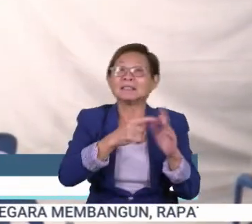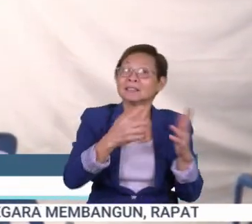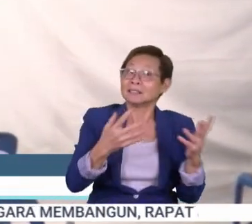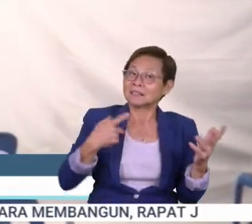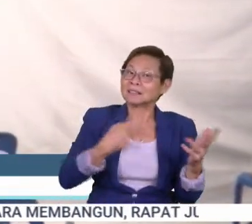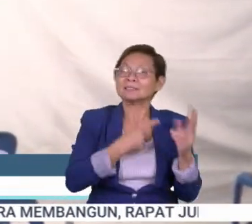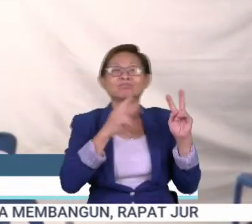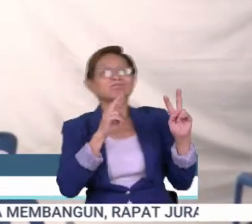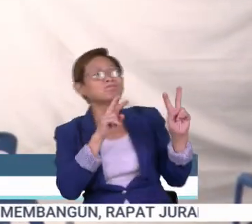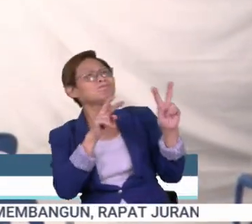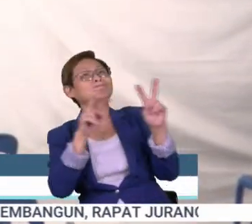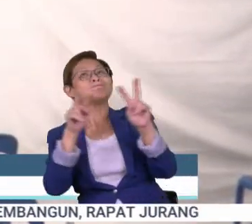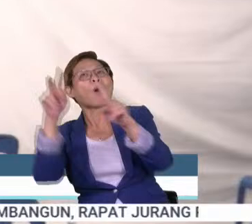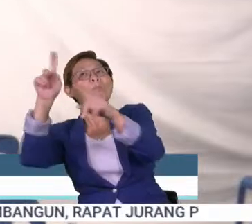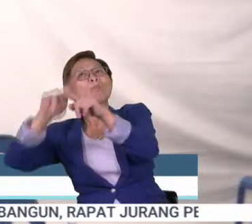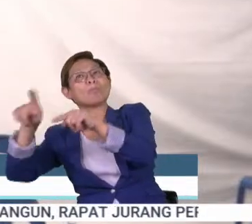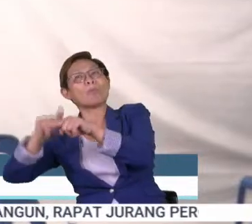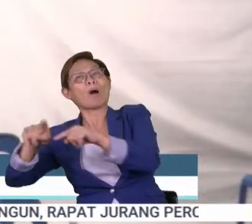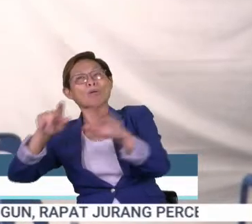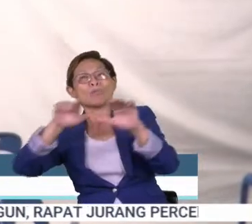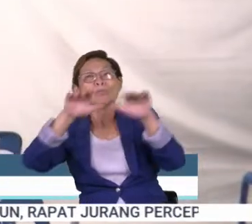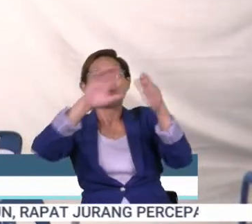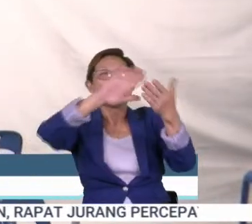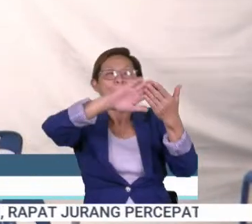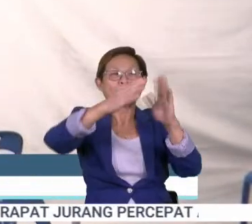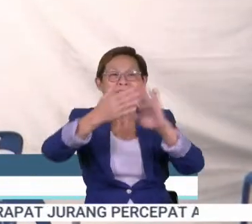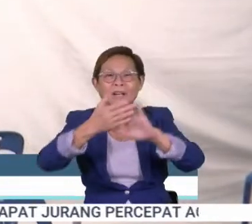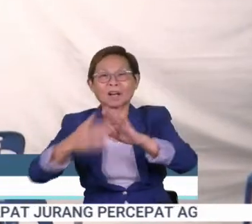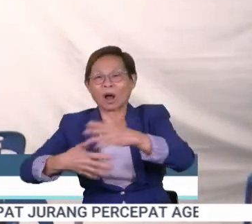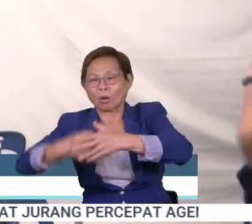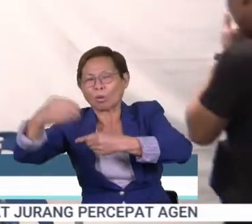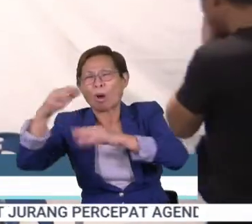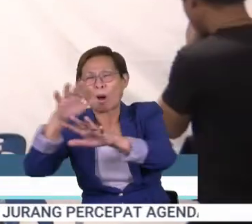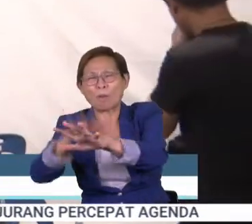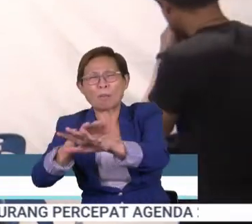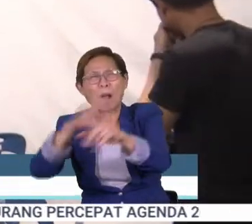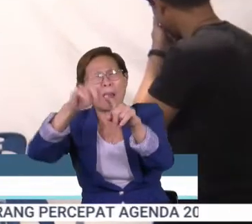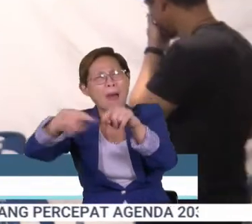kita dapat melihatlah berbagai golongan masyarakat keluar beramai-ramai untuk